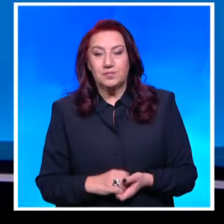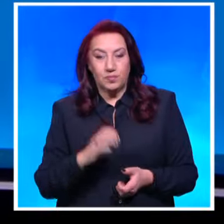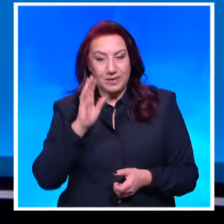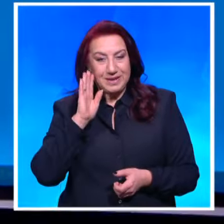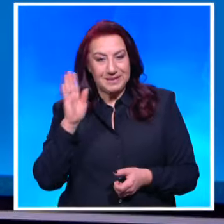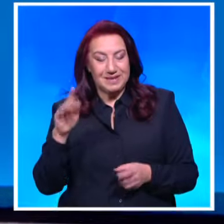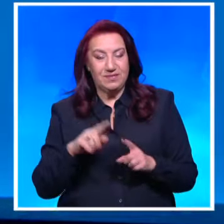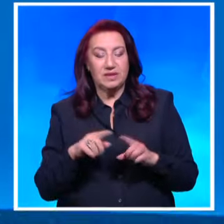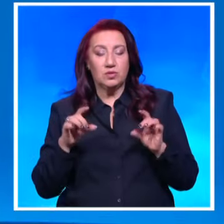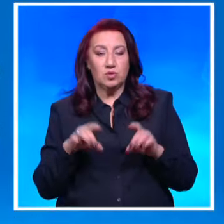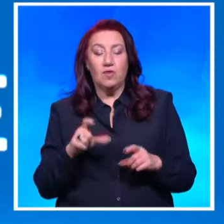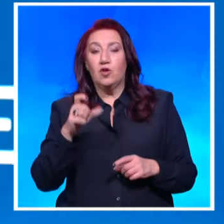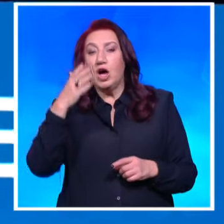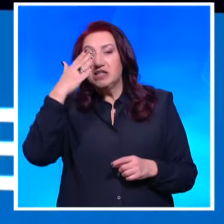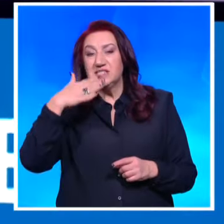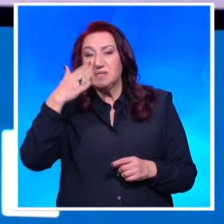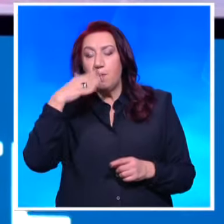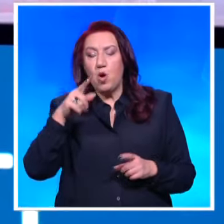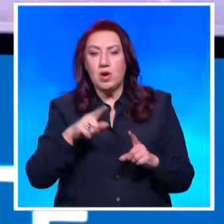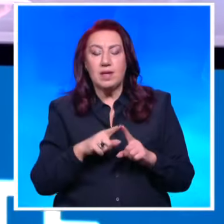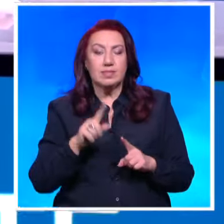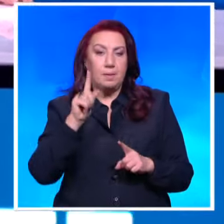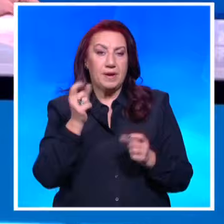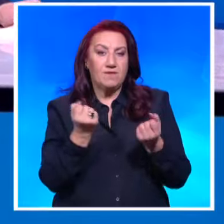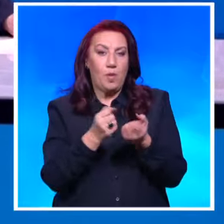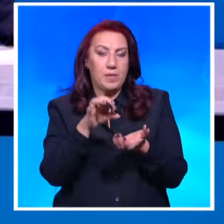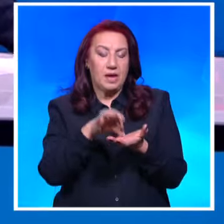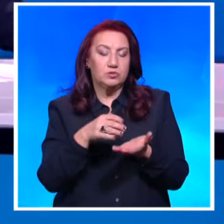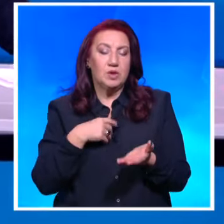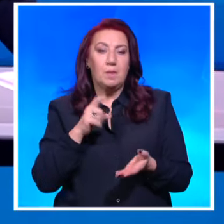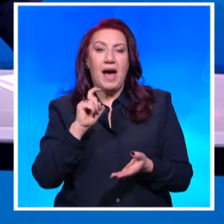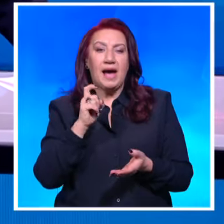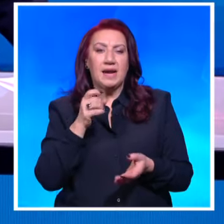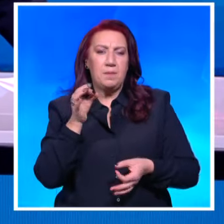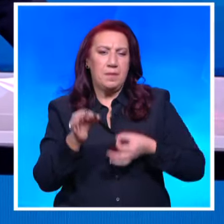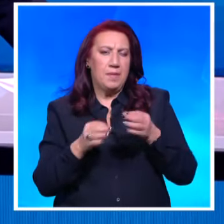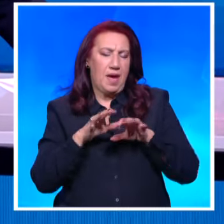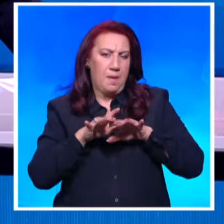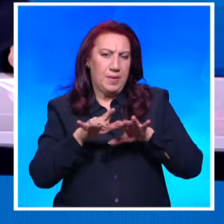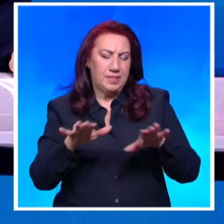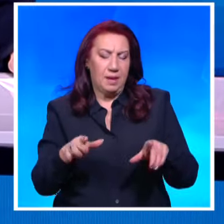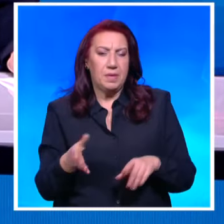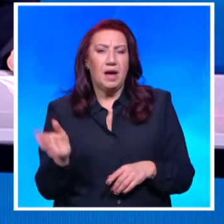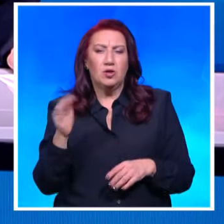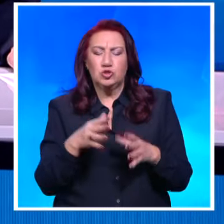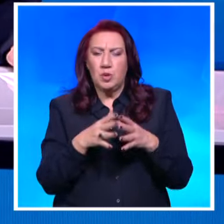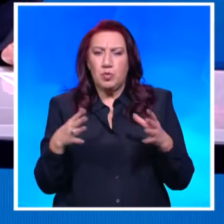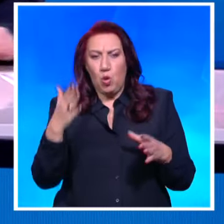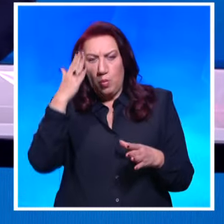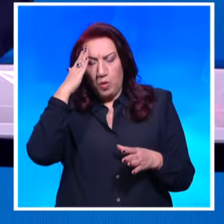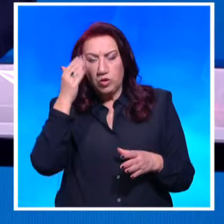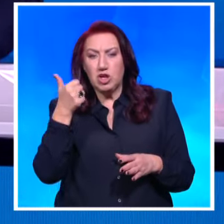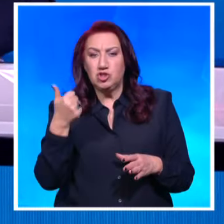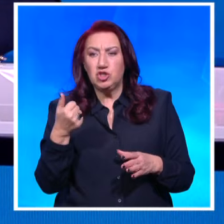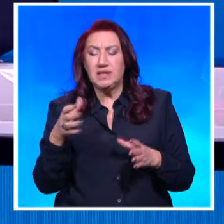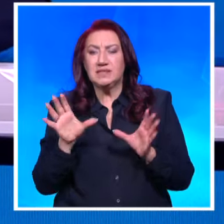Здравейте отново. Смолен е първата област в грипна епидемия. С голям брой болни са още 6 области. За вирусите, как